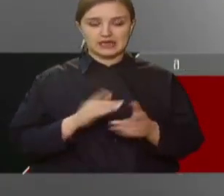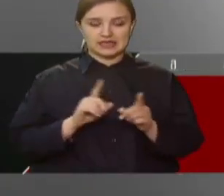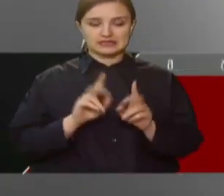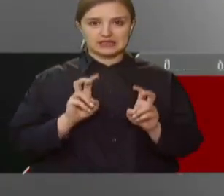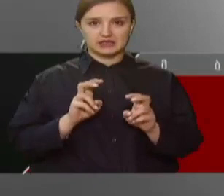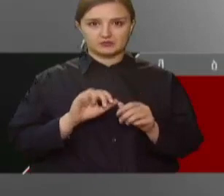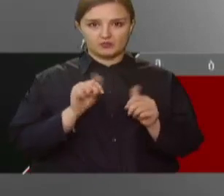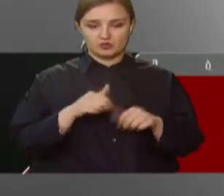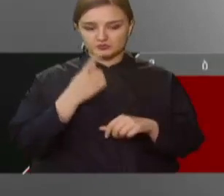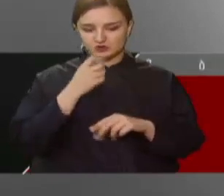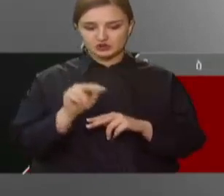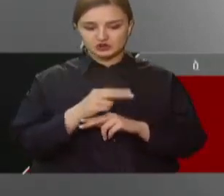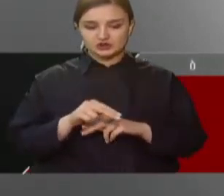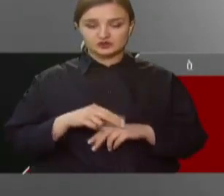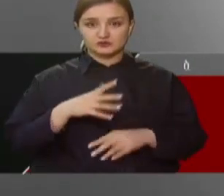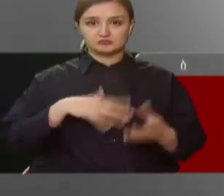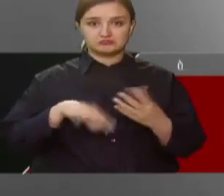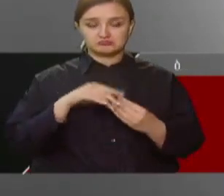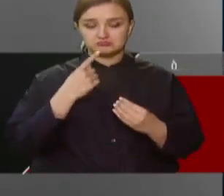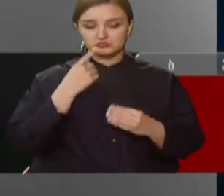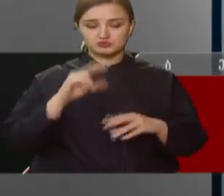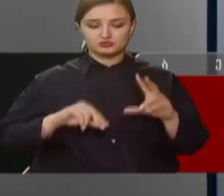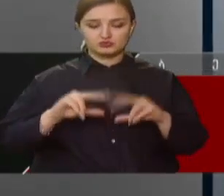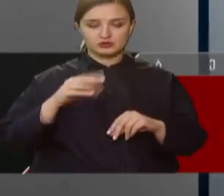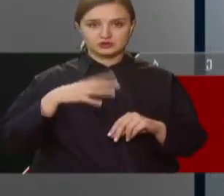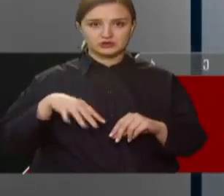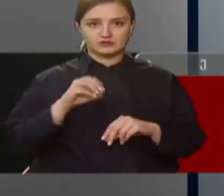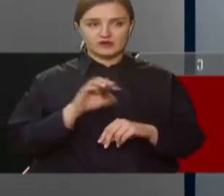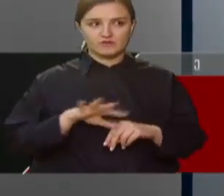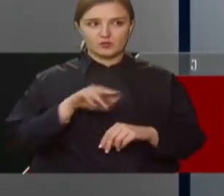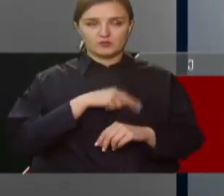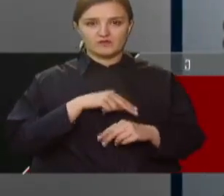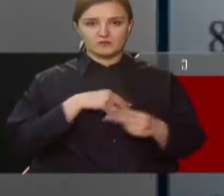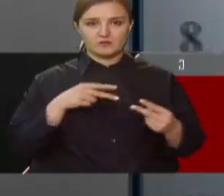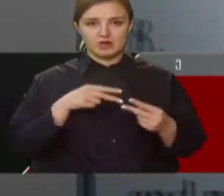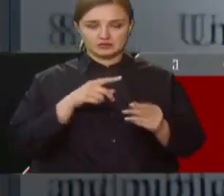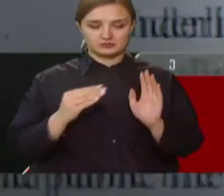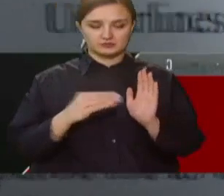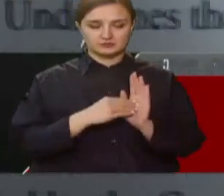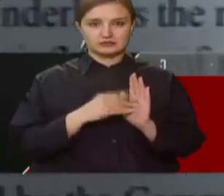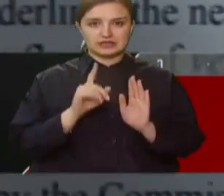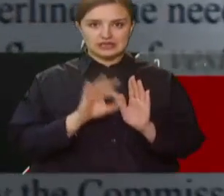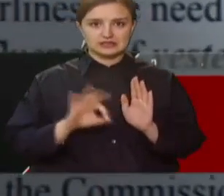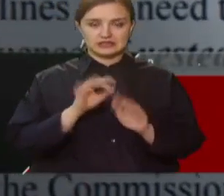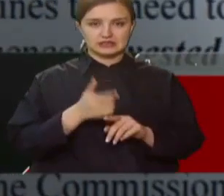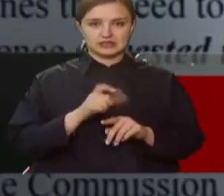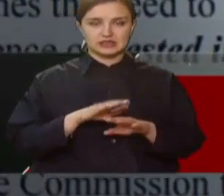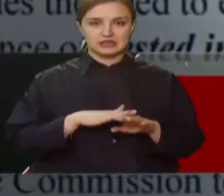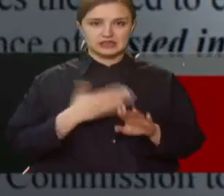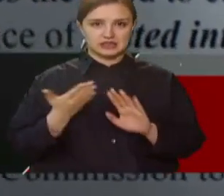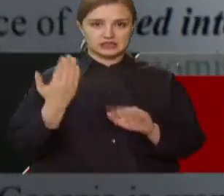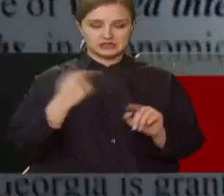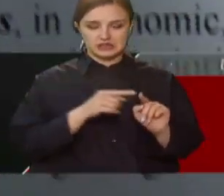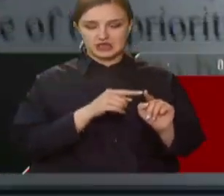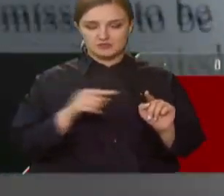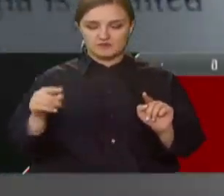სახის შენიშვნებით, ისინი ამბობენ, რომ პრინციპში საქართველოს ევროპელმა პარტნიორებმა ასახეს ის, რაზეც ისინი ძალიან დიდი ხნის